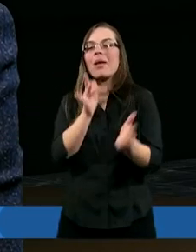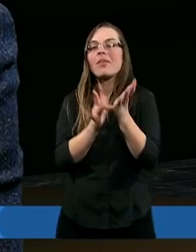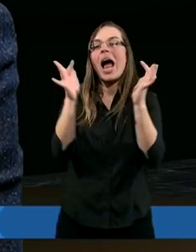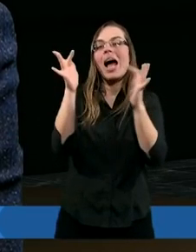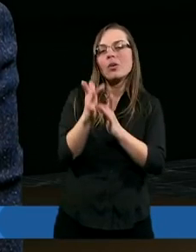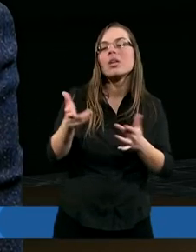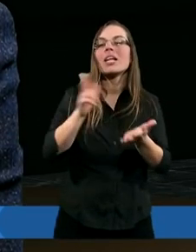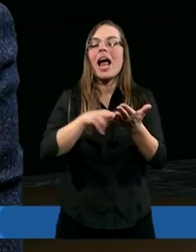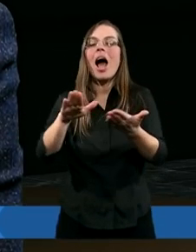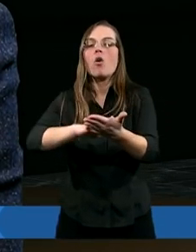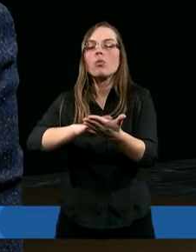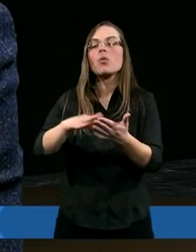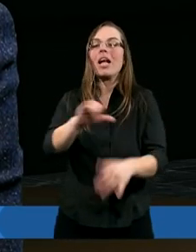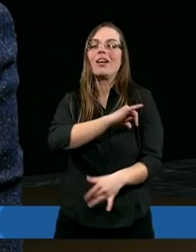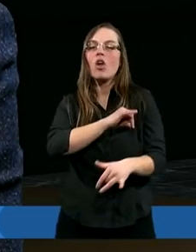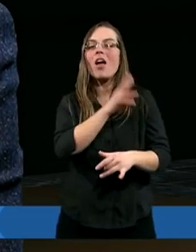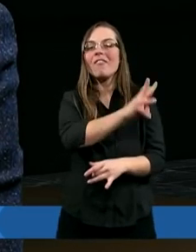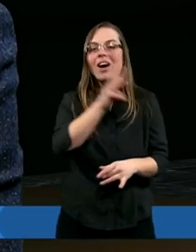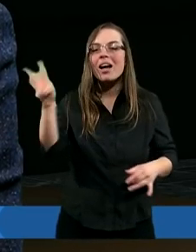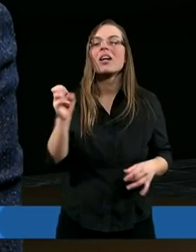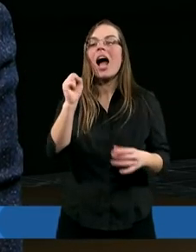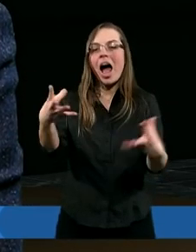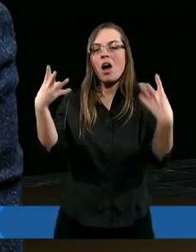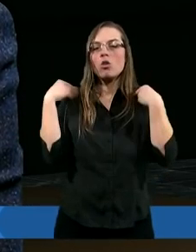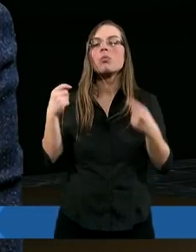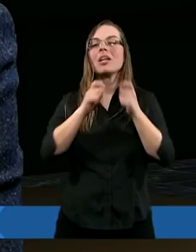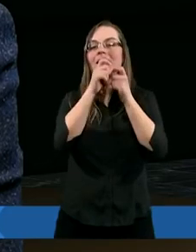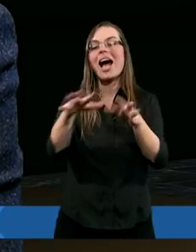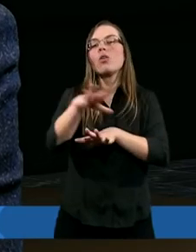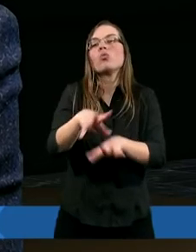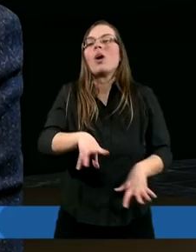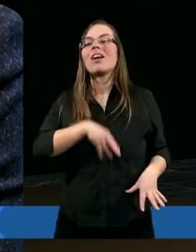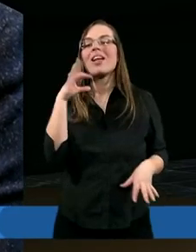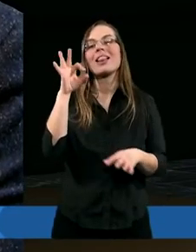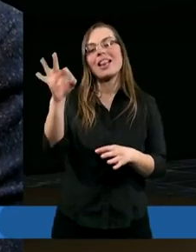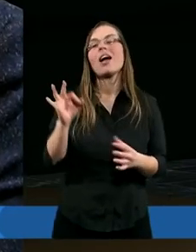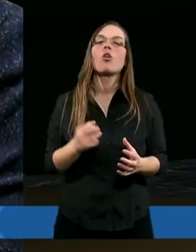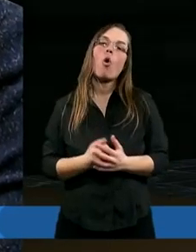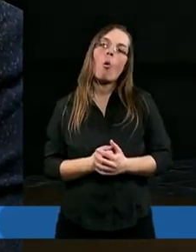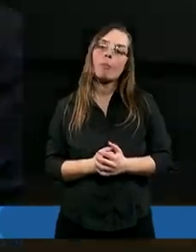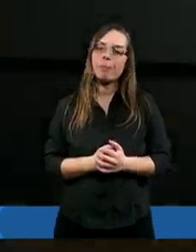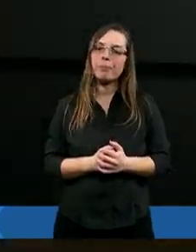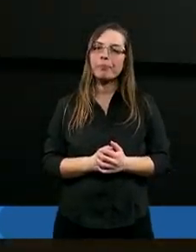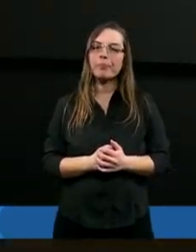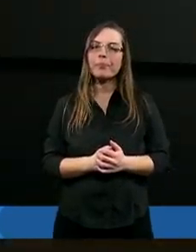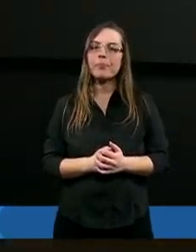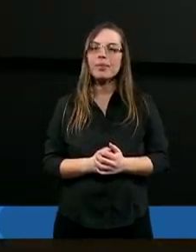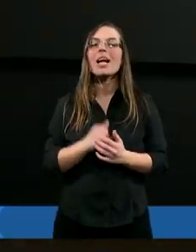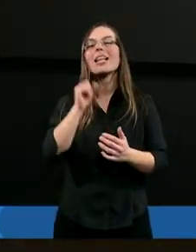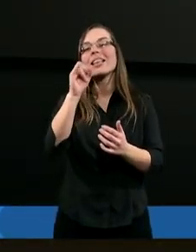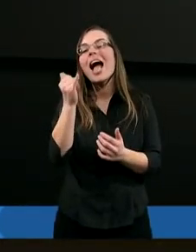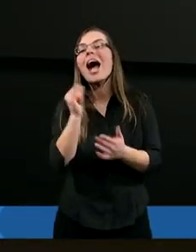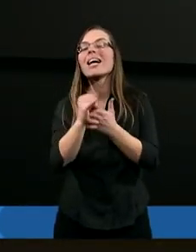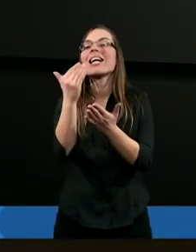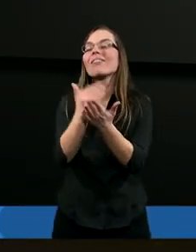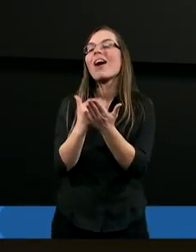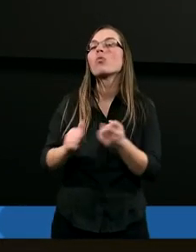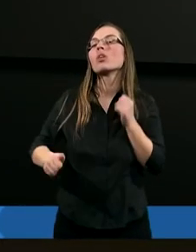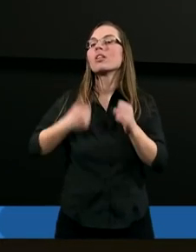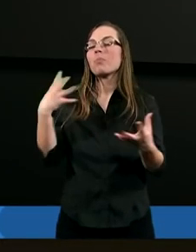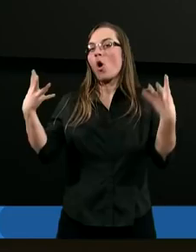Chrystusa na odpuszczenie grzechów waszych, a otrzymacie dar Ducha Świętego. Więc jest warunek,